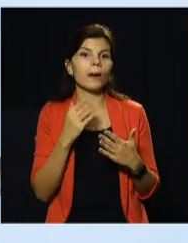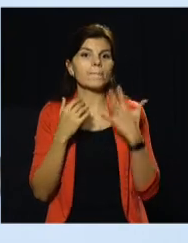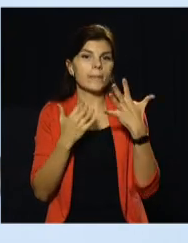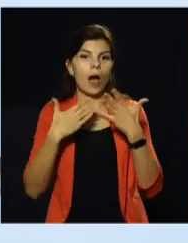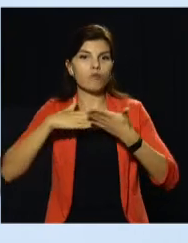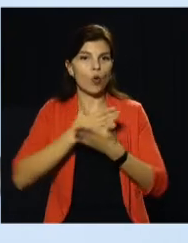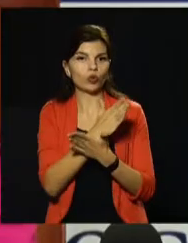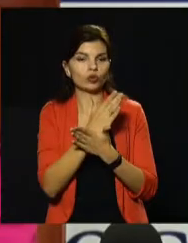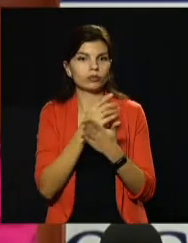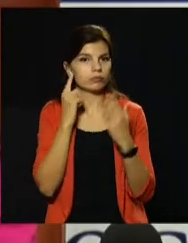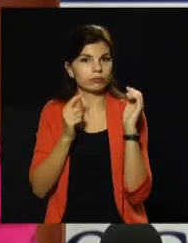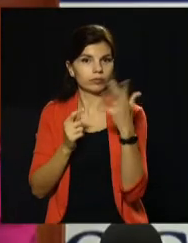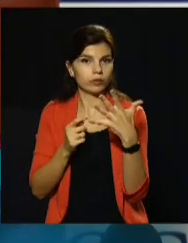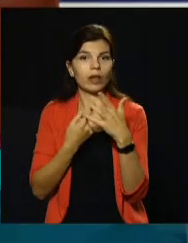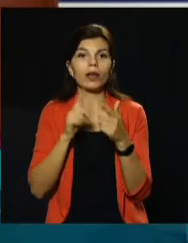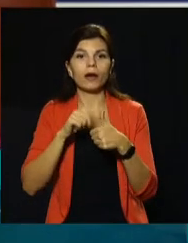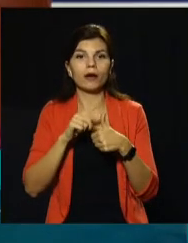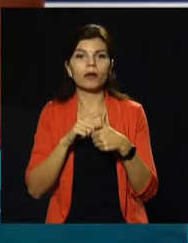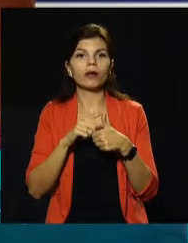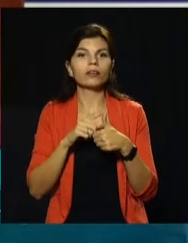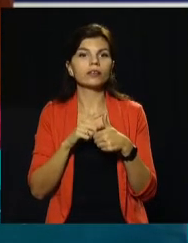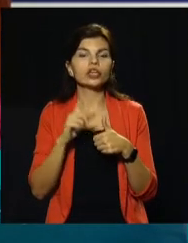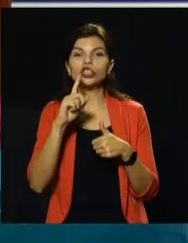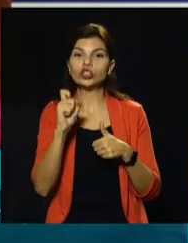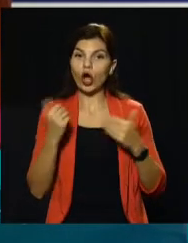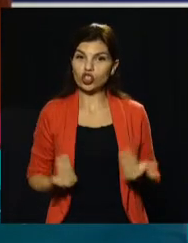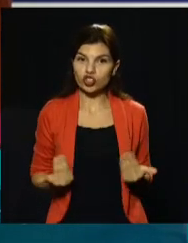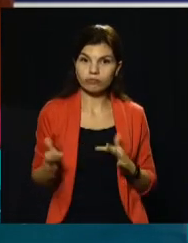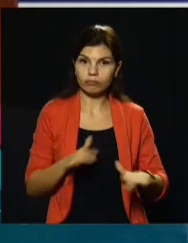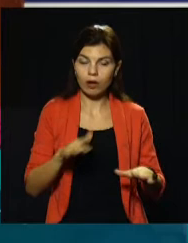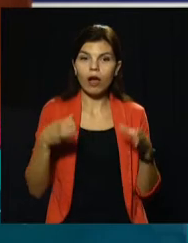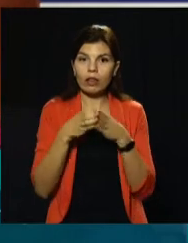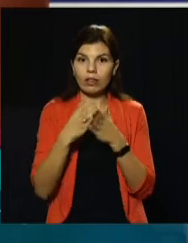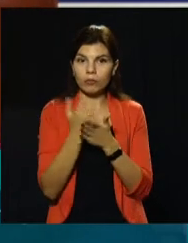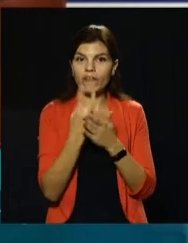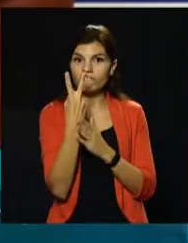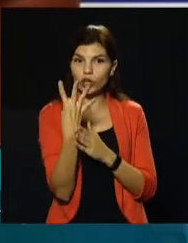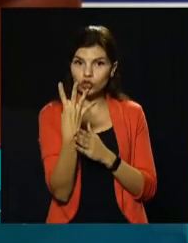партій. Партія «Опозиційна платформа «За життя», которая набирает